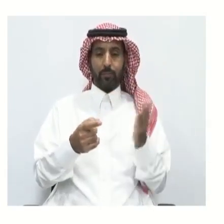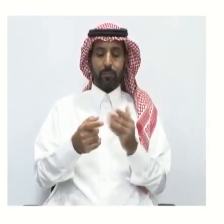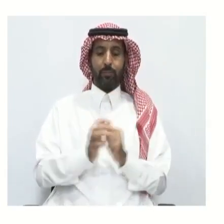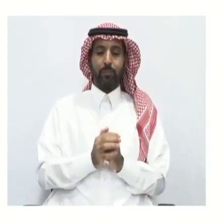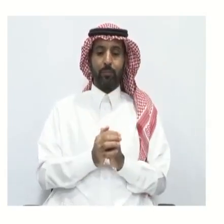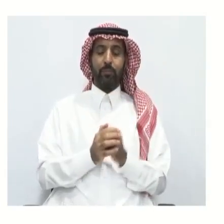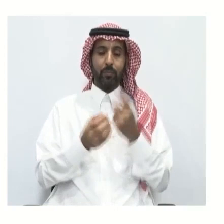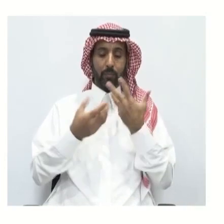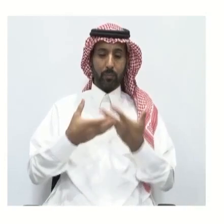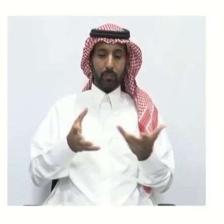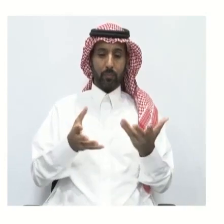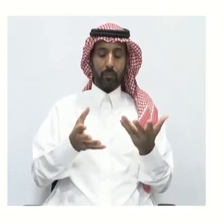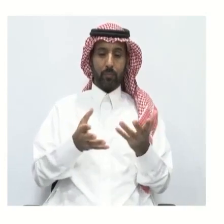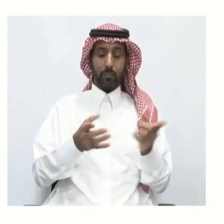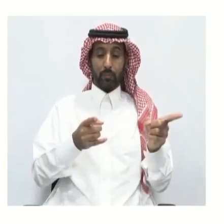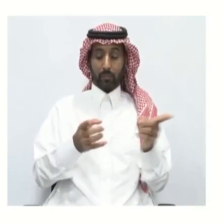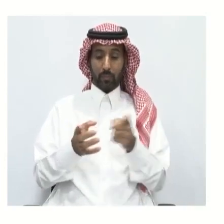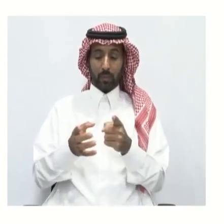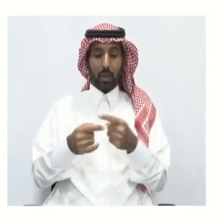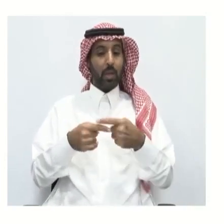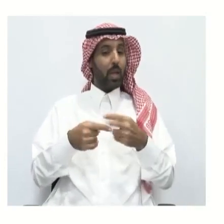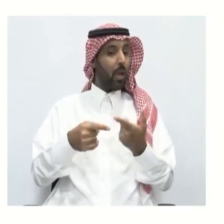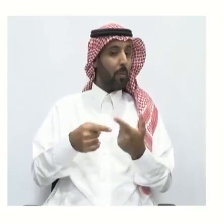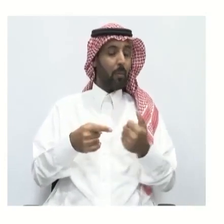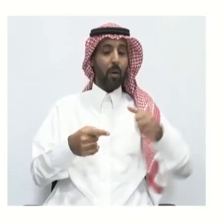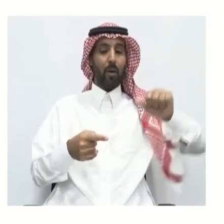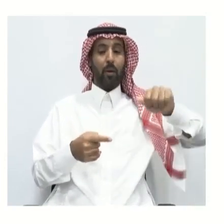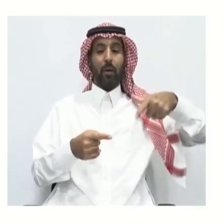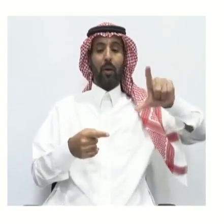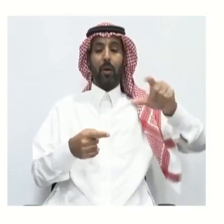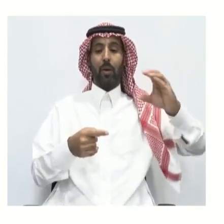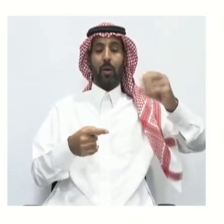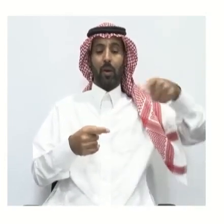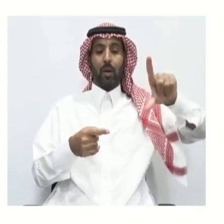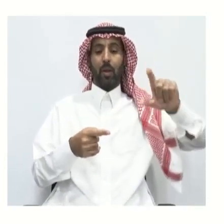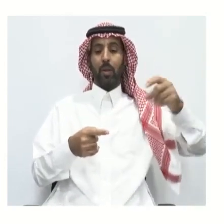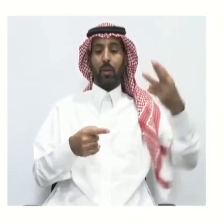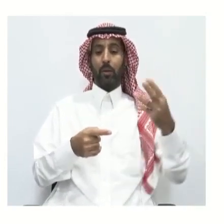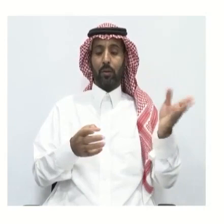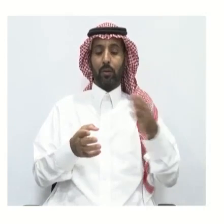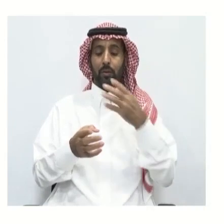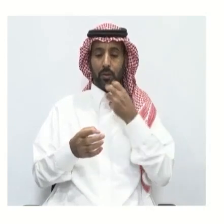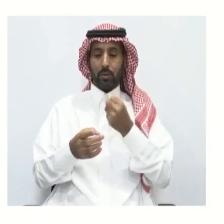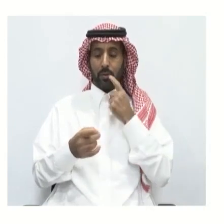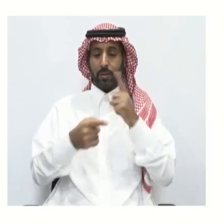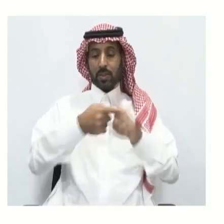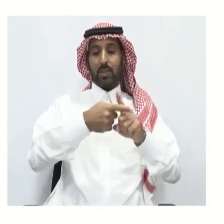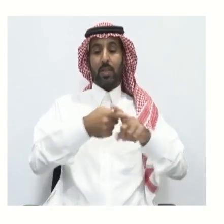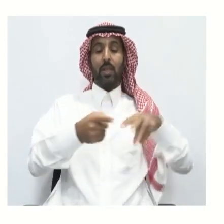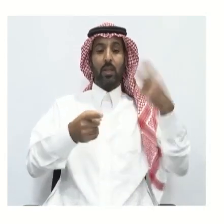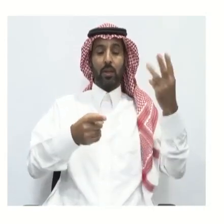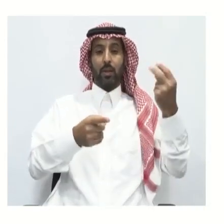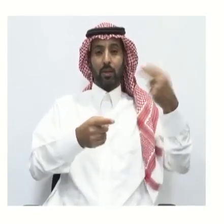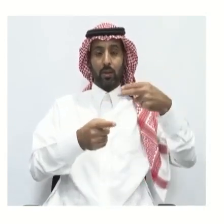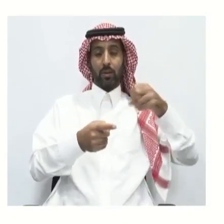محلول ثم يعطيني ايضا محلول وجزيئات من الماء السائل الخطوه الاولى احسب عدد